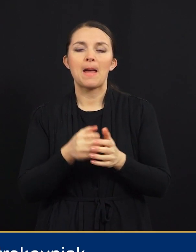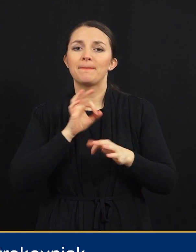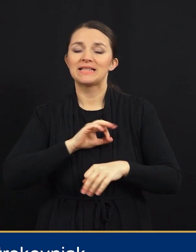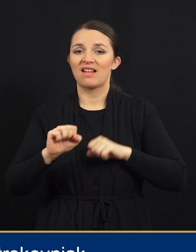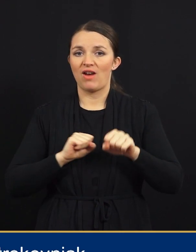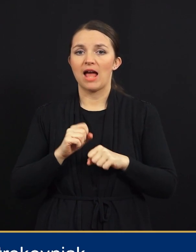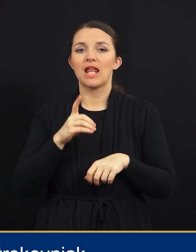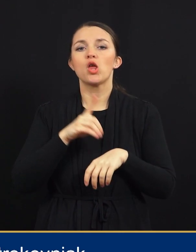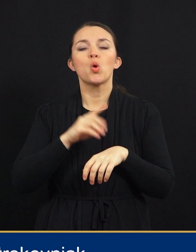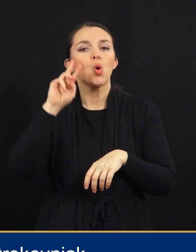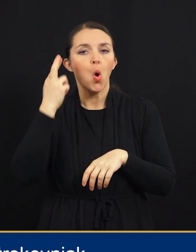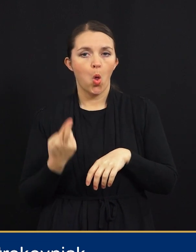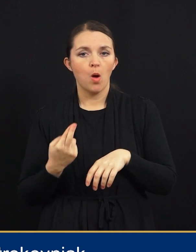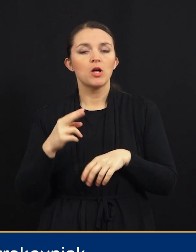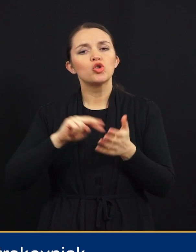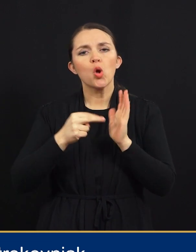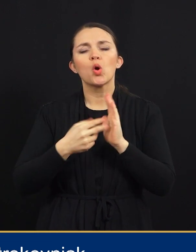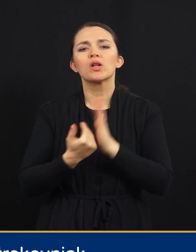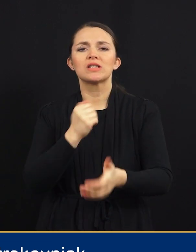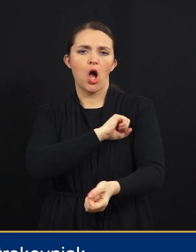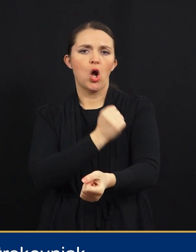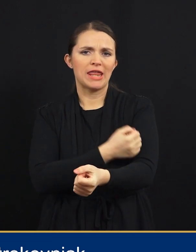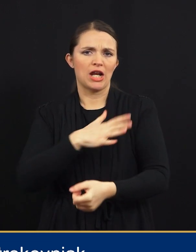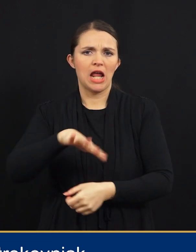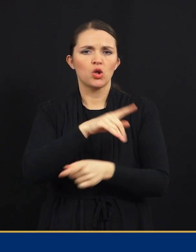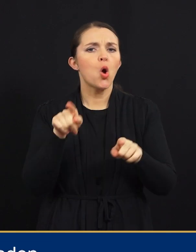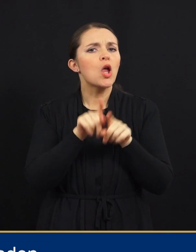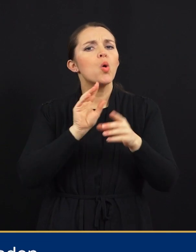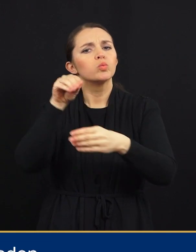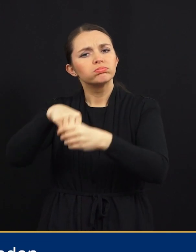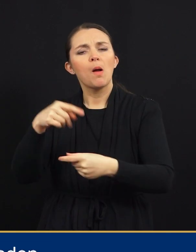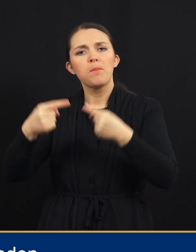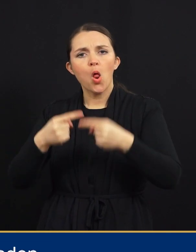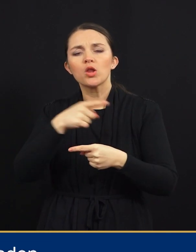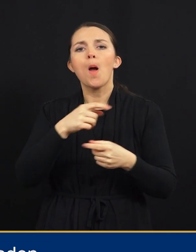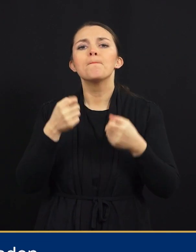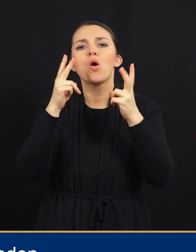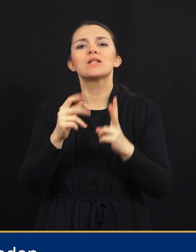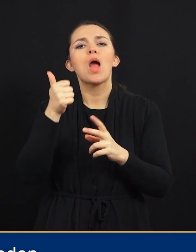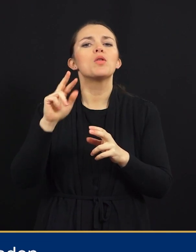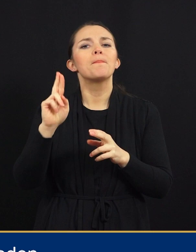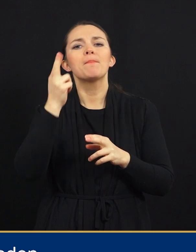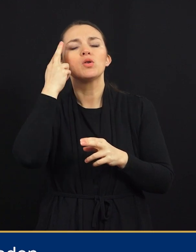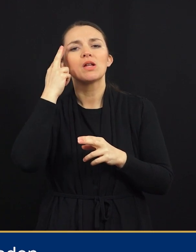Predsednik vlade dr. Golob je strokovnjak za energetiko in je takoj, ko je vstopil v politiko, postal eden prepoznavnejših